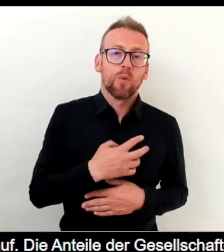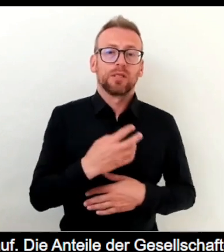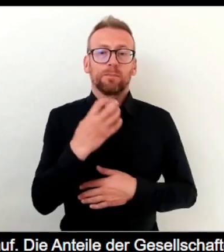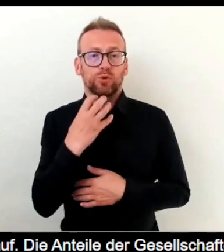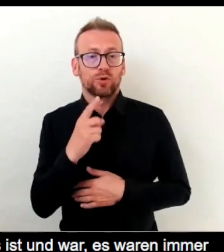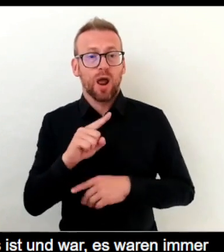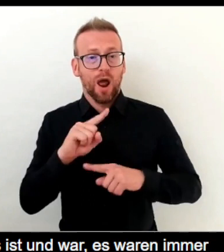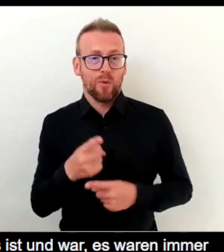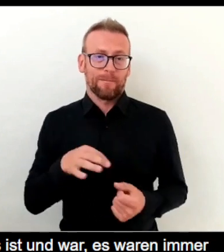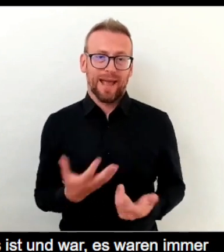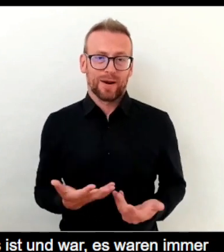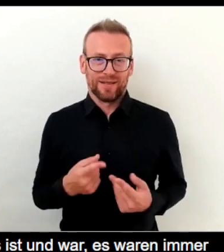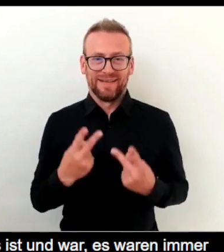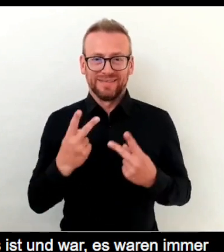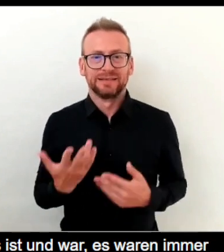sehr konstruktiv.